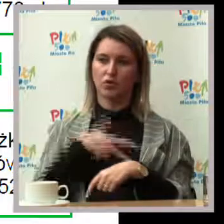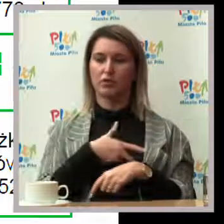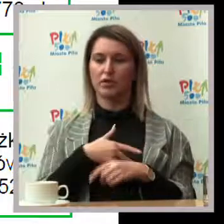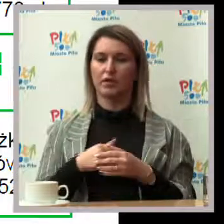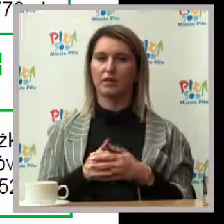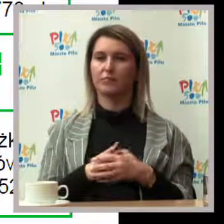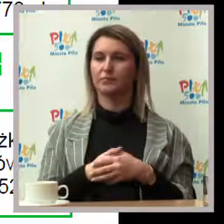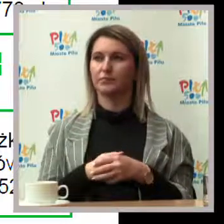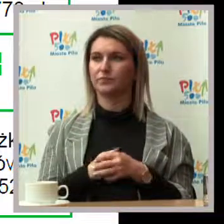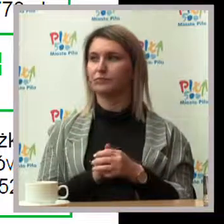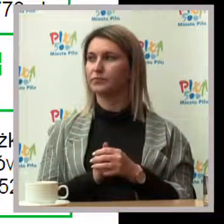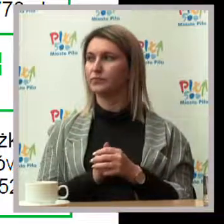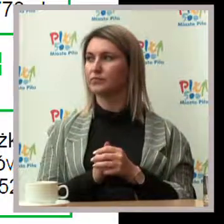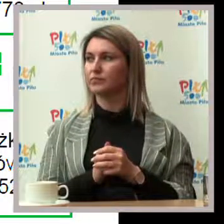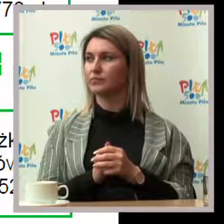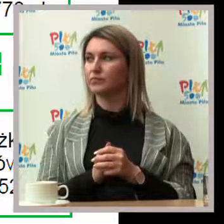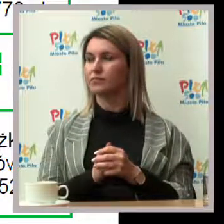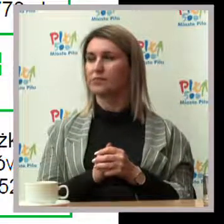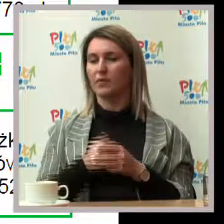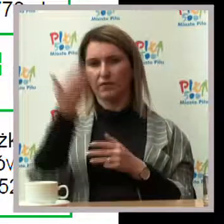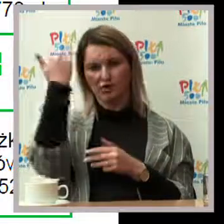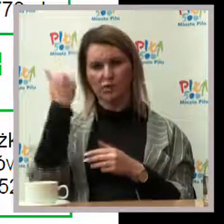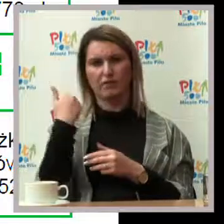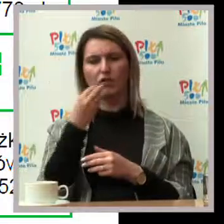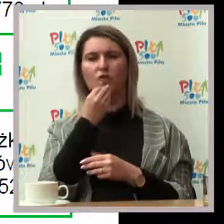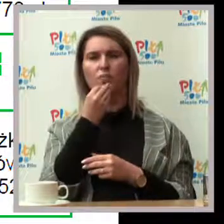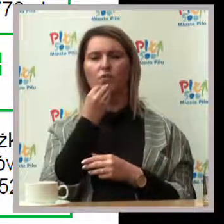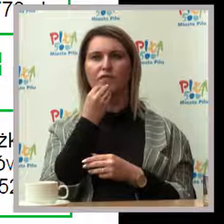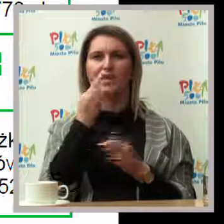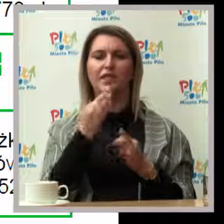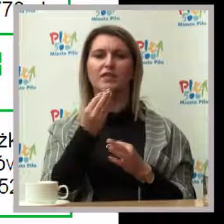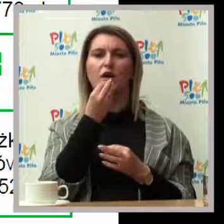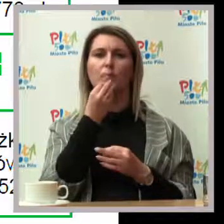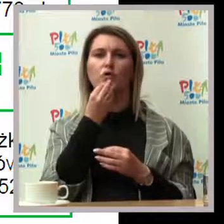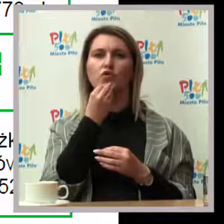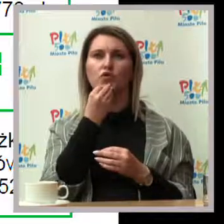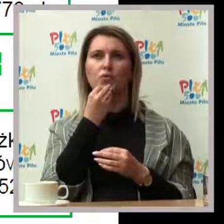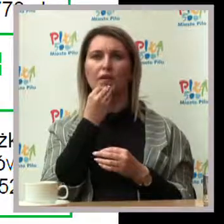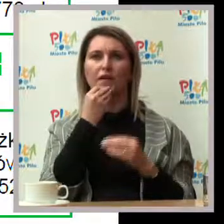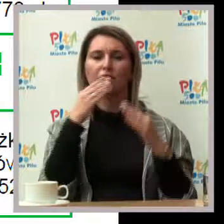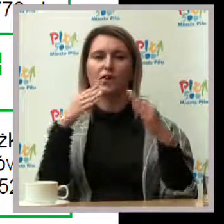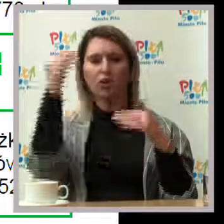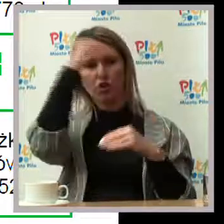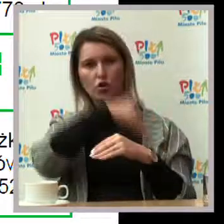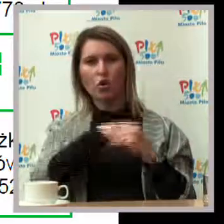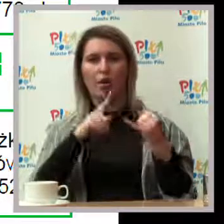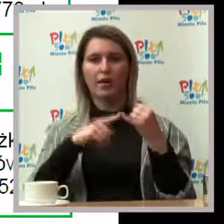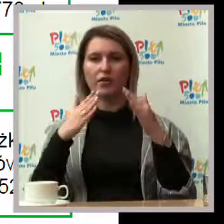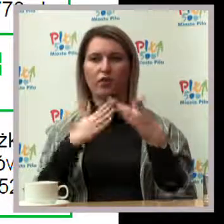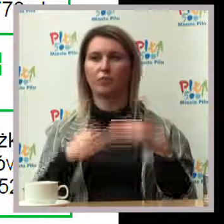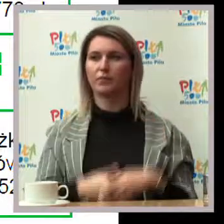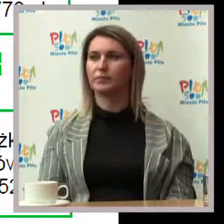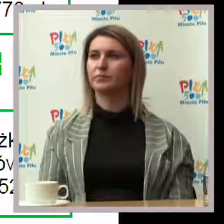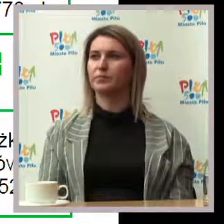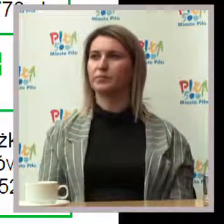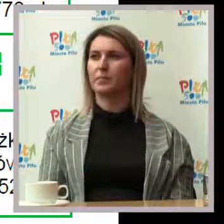który kiedyś nosił nazwę Dożywianie, teraz Posiłek w Szkole i w Domu. Wydatki bieżące, które zostały ukształtowane na poziomie